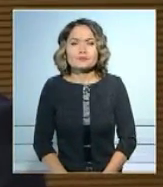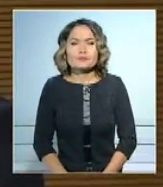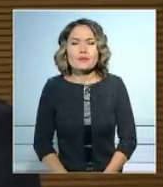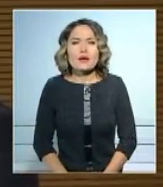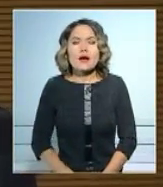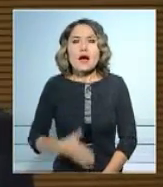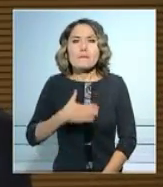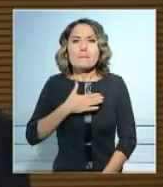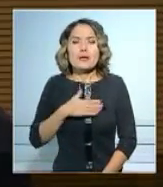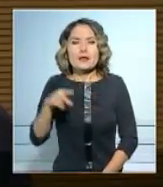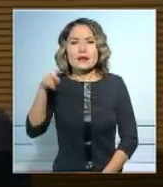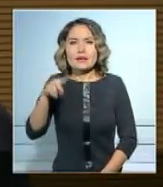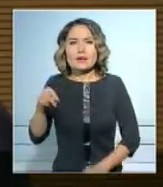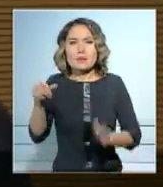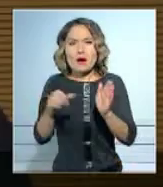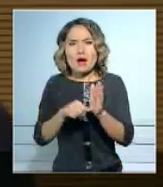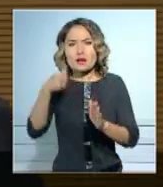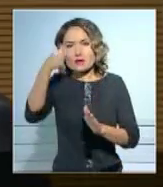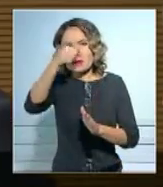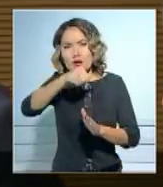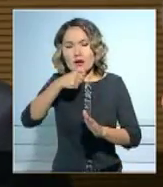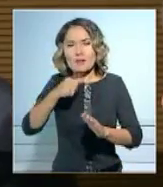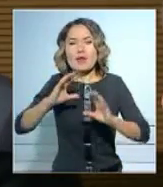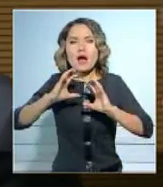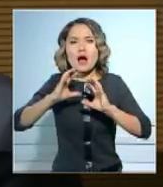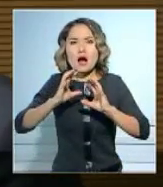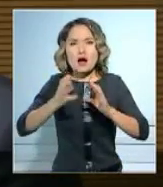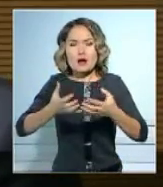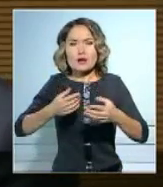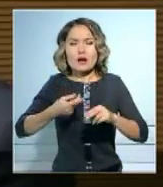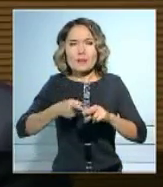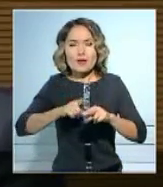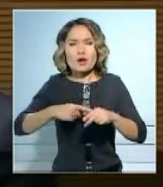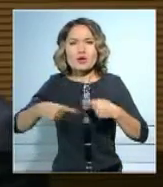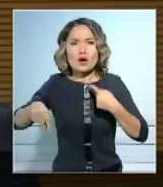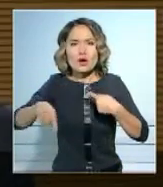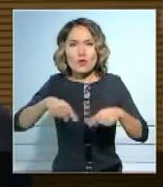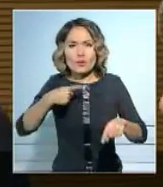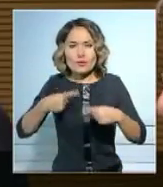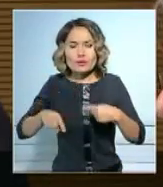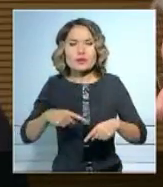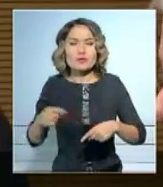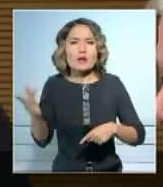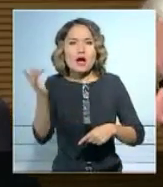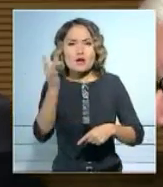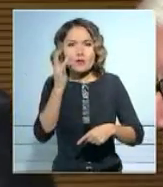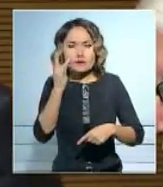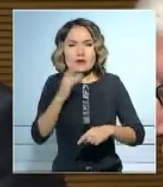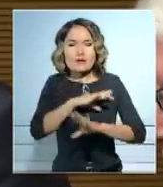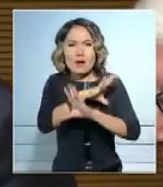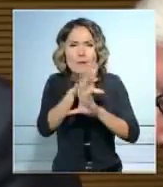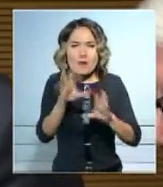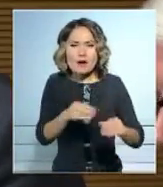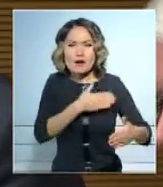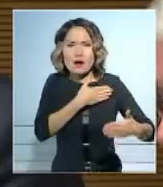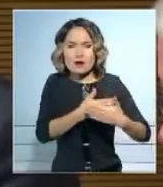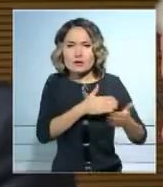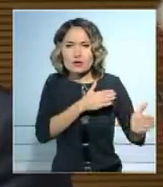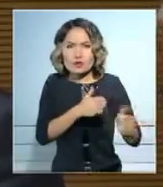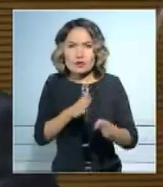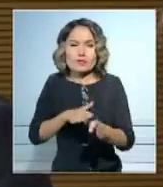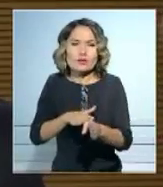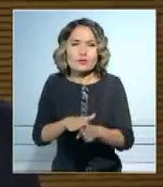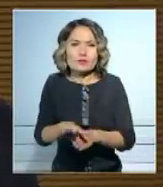Мен 2006 жылғы әлем біріншілігін өткізуге өтініш білдіруге дайындықтан бастап, жарыс аяқталғанға дейінгі барлық іс-шараларға қатыстым.